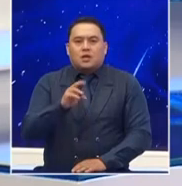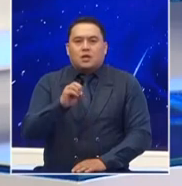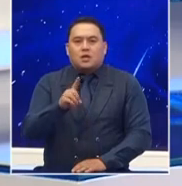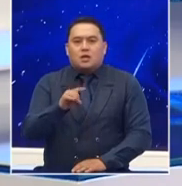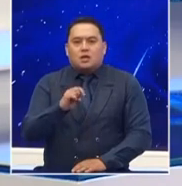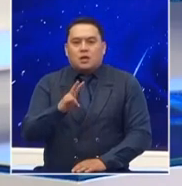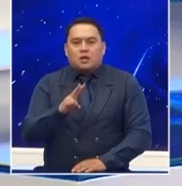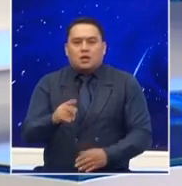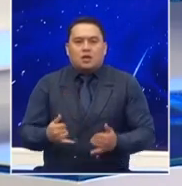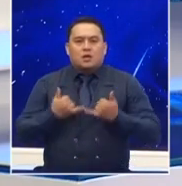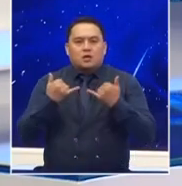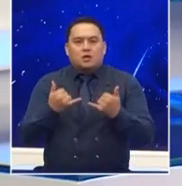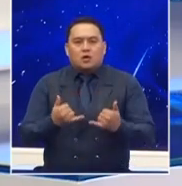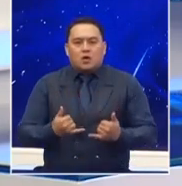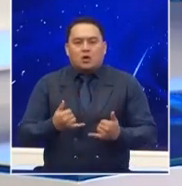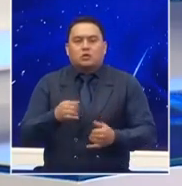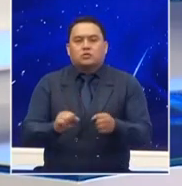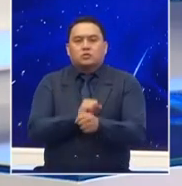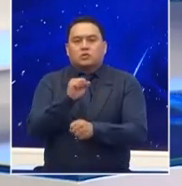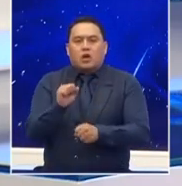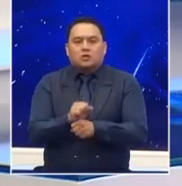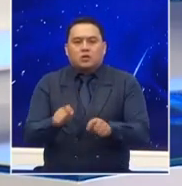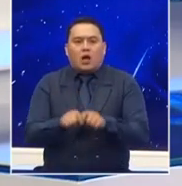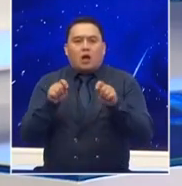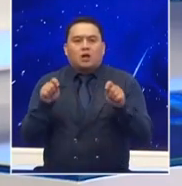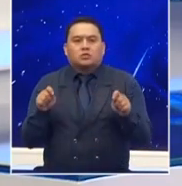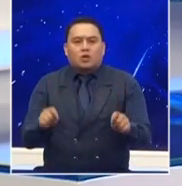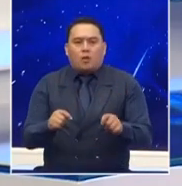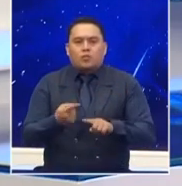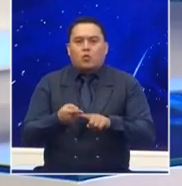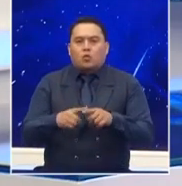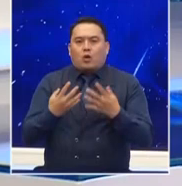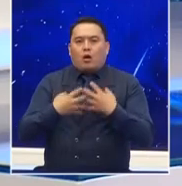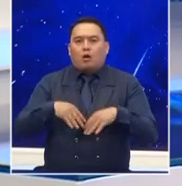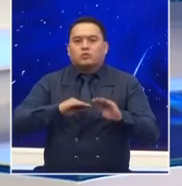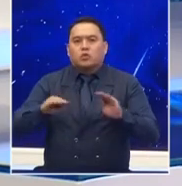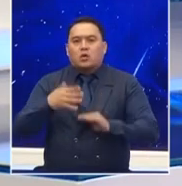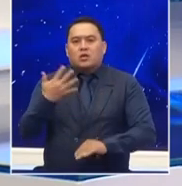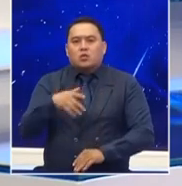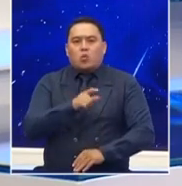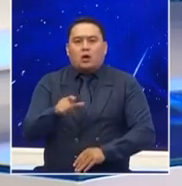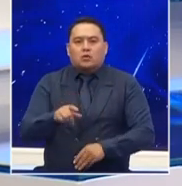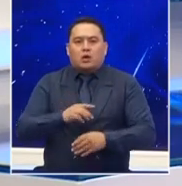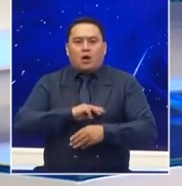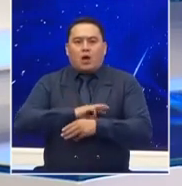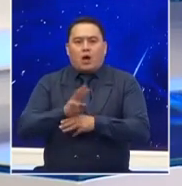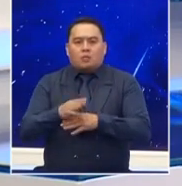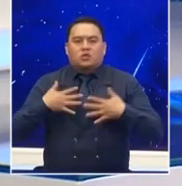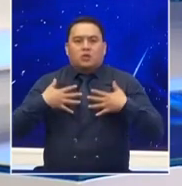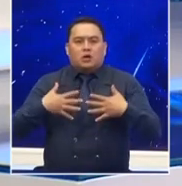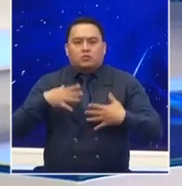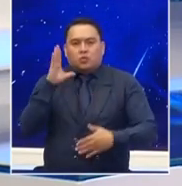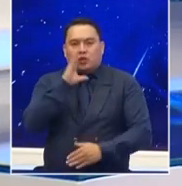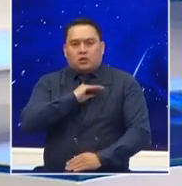Кегендіктерге тарту, аудандық емханада оттегі станциясы ашылды. Енді бұл жабдық арқылы бір уақытта 50 адам оттегімен демалатын